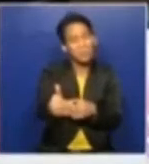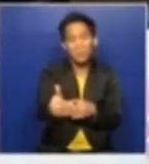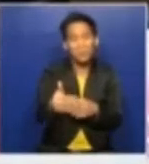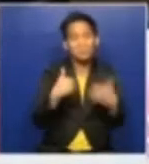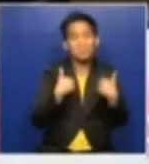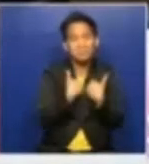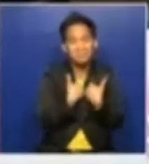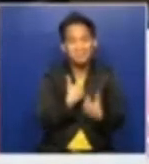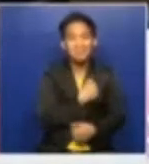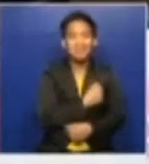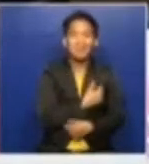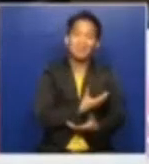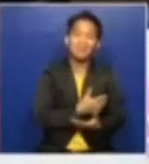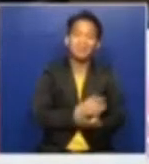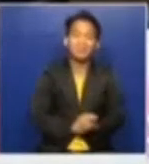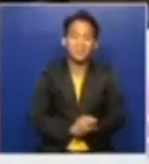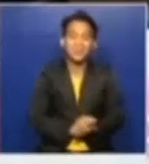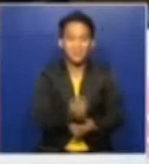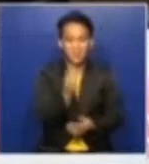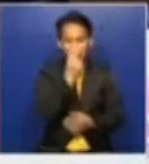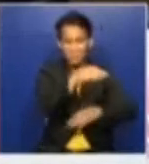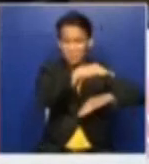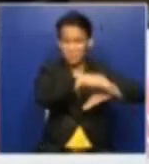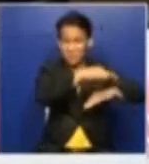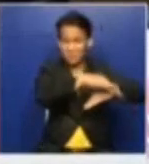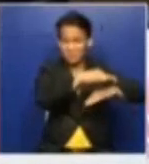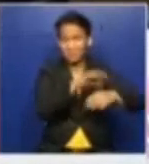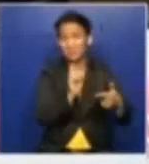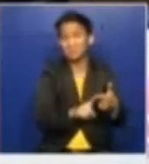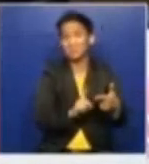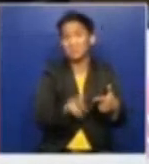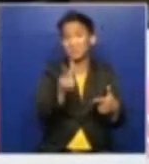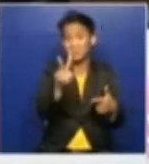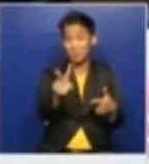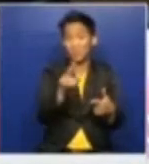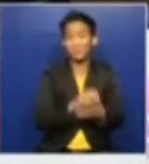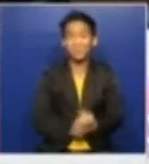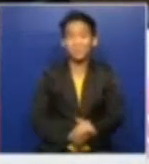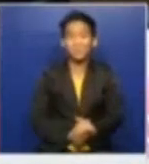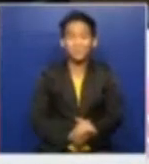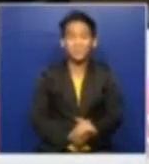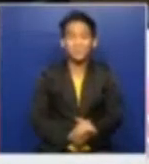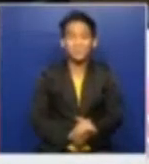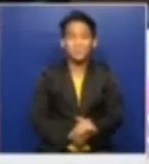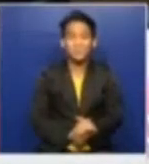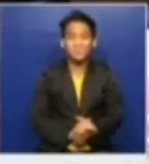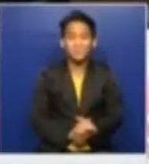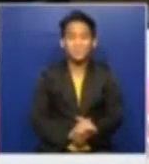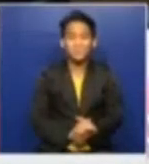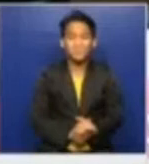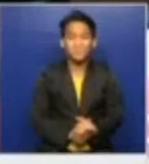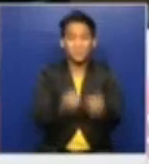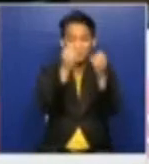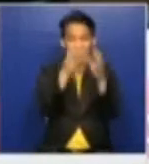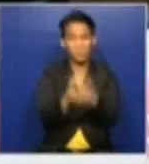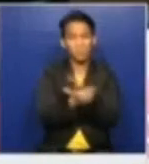ดูเรื่องของวิทยาฐานะข้อที่2เงินวิทยาฐานะของคุณครูที่เคยเป็นคุณครูเชี่ยวชาญ